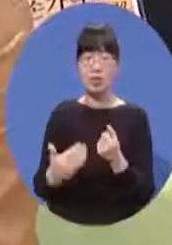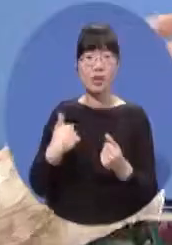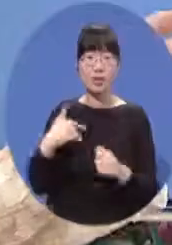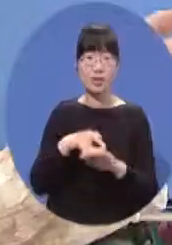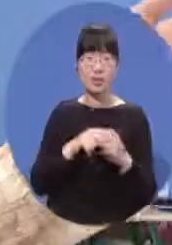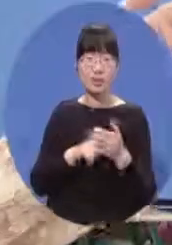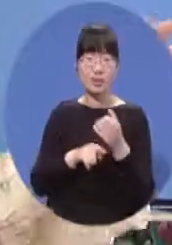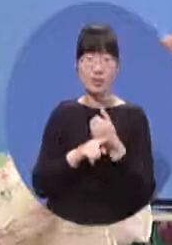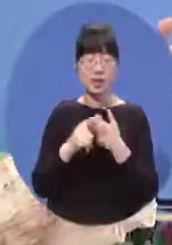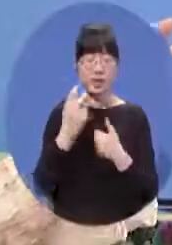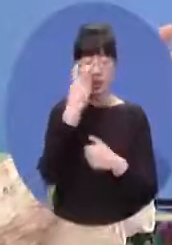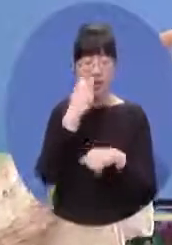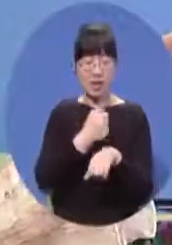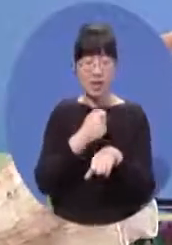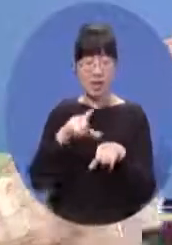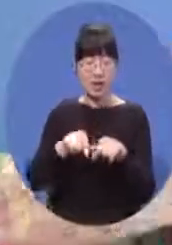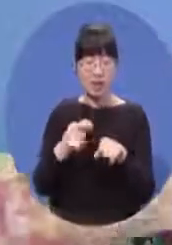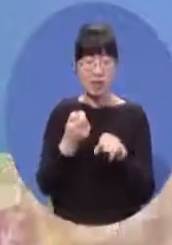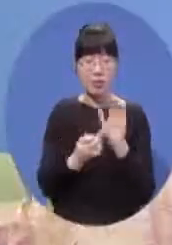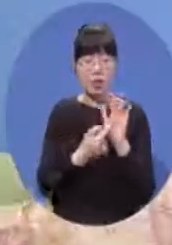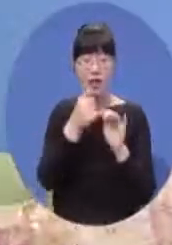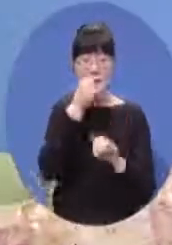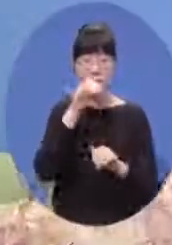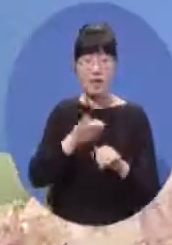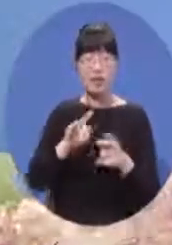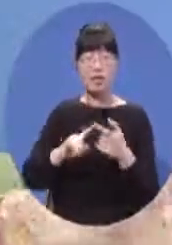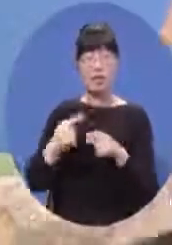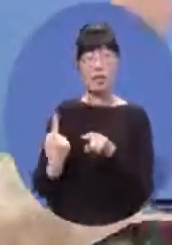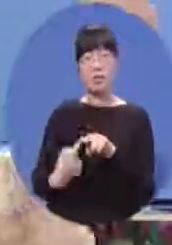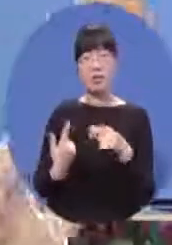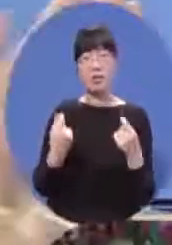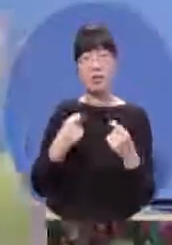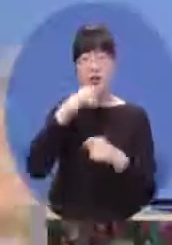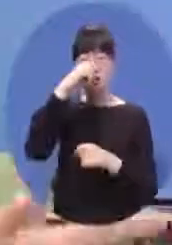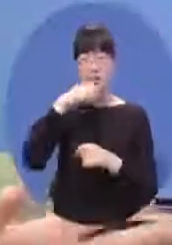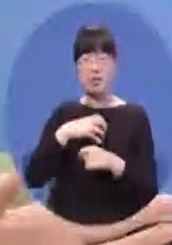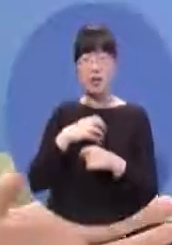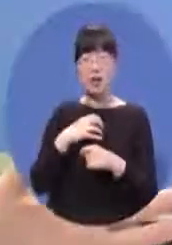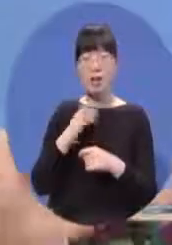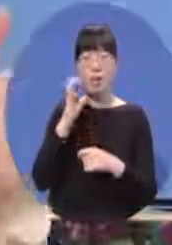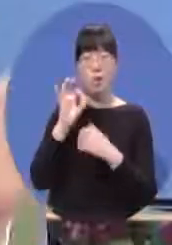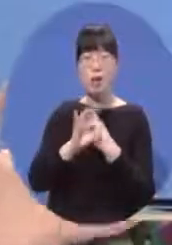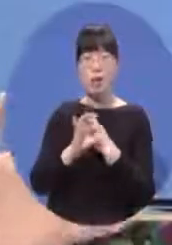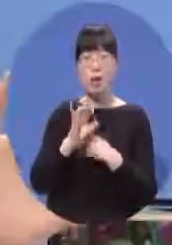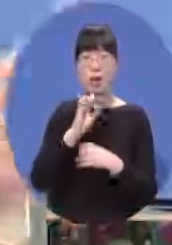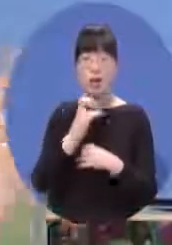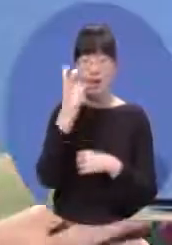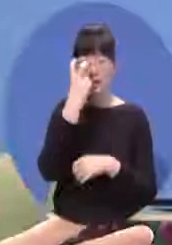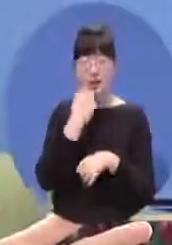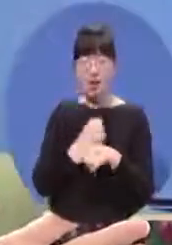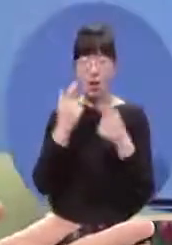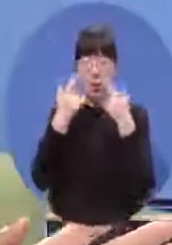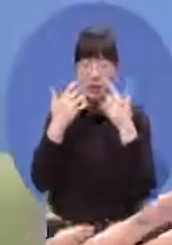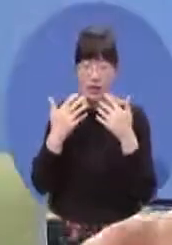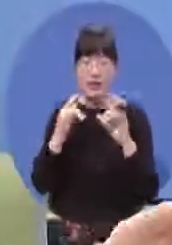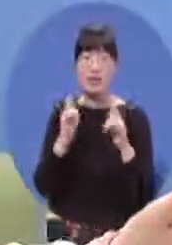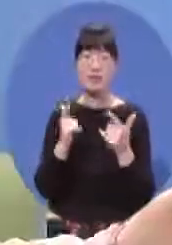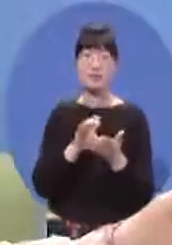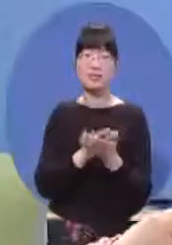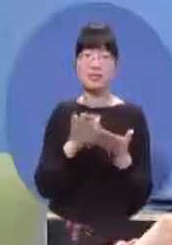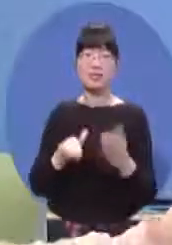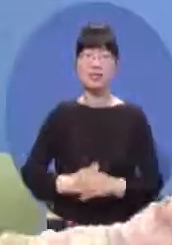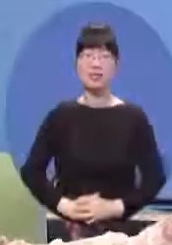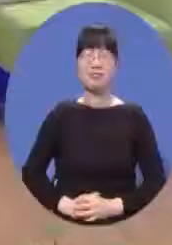심리 검사를 하면서 조금 나타난 바가 있는데 이것도 마찬가지로요. 네. 그냥 가정을 하는 거지 진단하거나 확증 내리는 네네. 것은